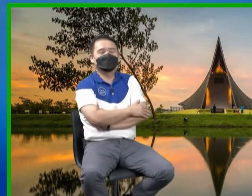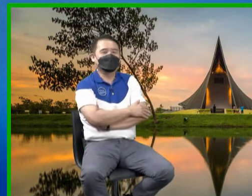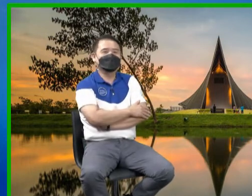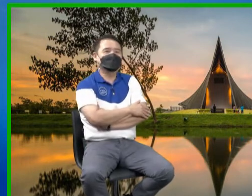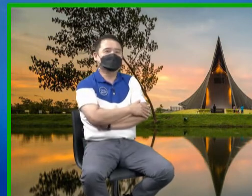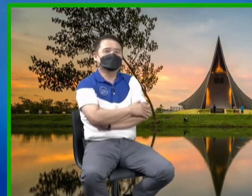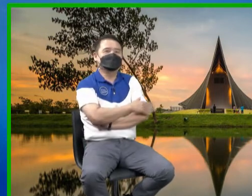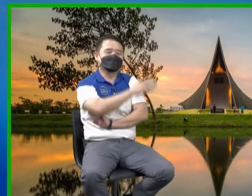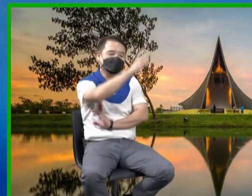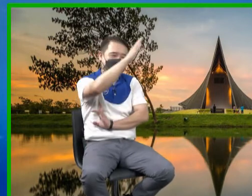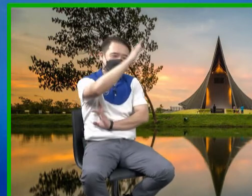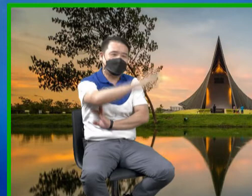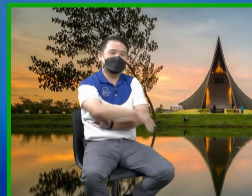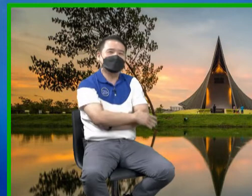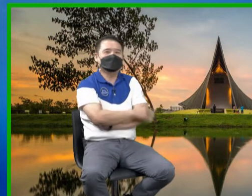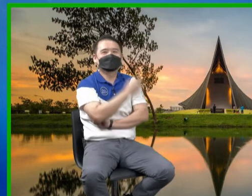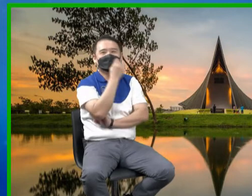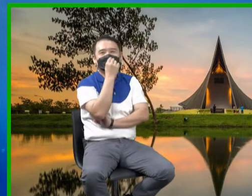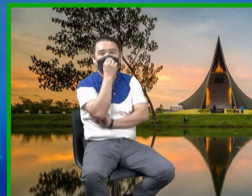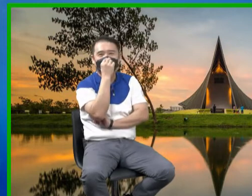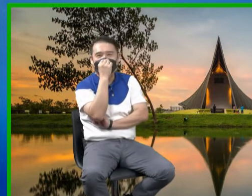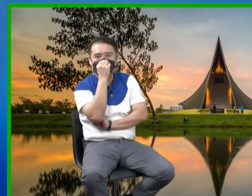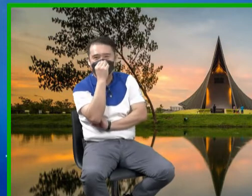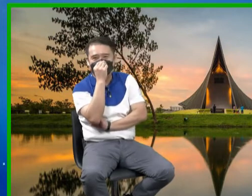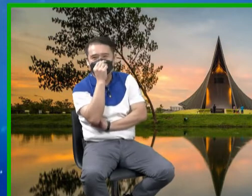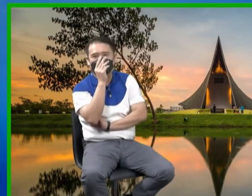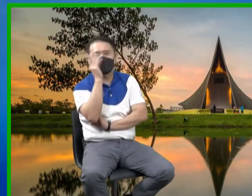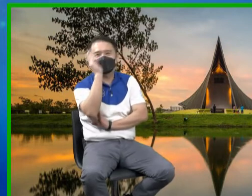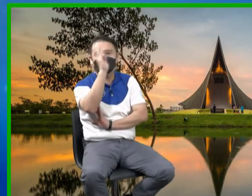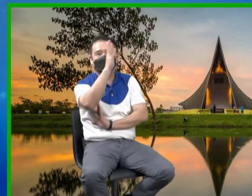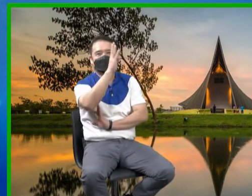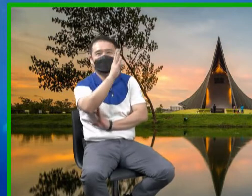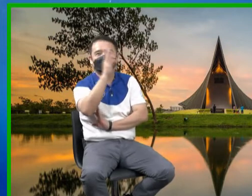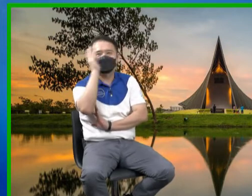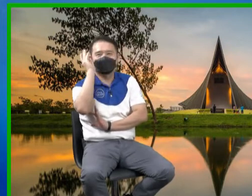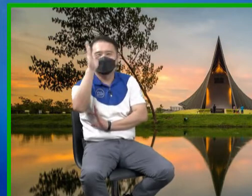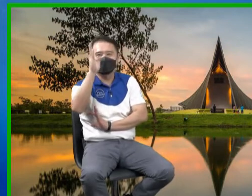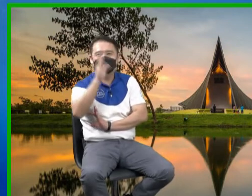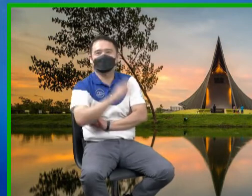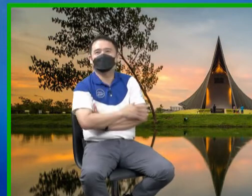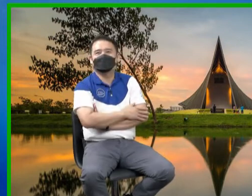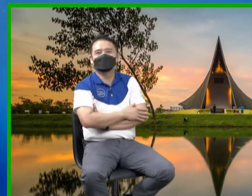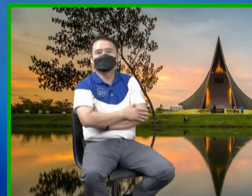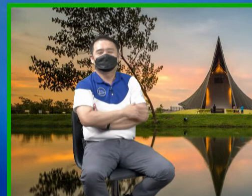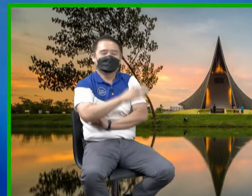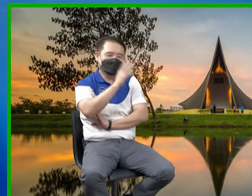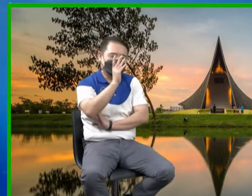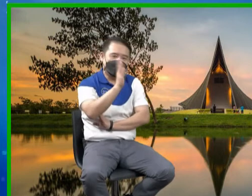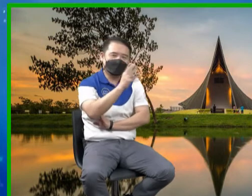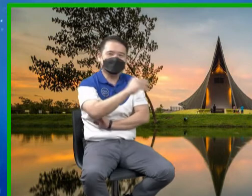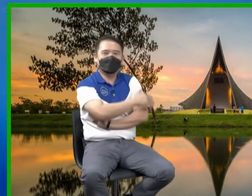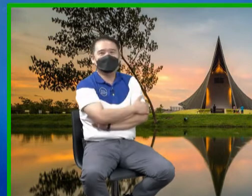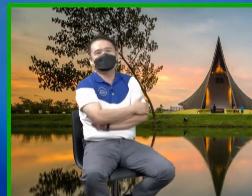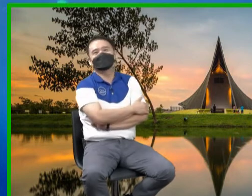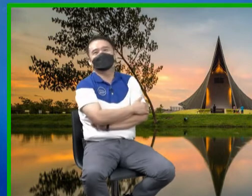วโน้มฝนเนี่ยมันลงใต้แล้วถ้าไม่มีน้ำเติมถ้าไม่มีการเติมจากพายุถูกไหมครับ ครับ ท